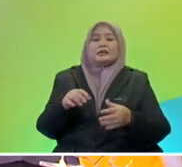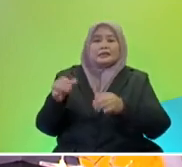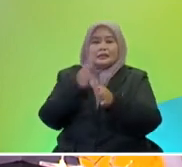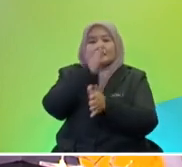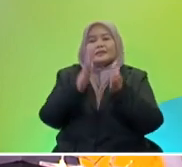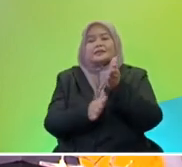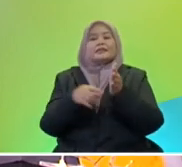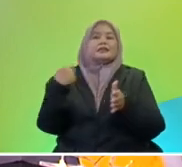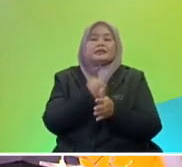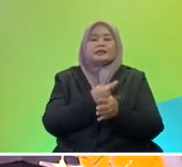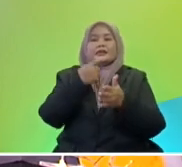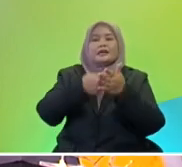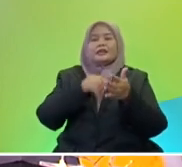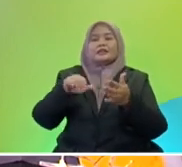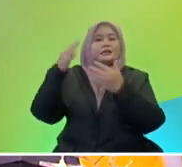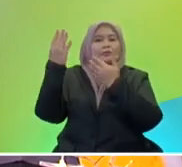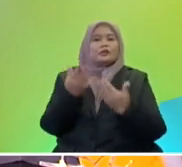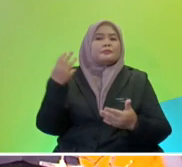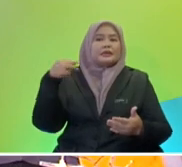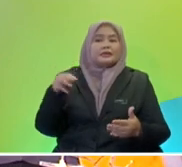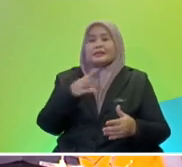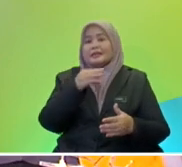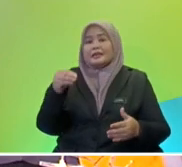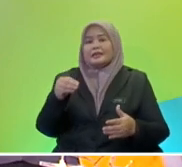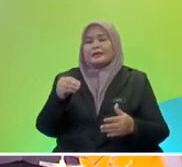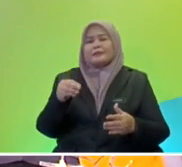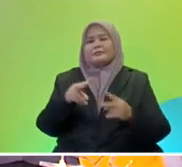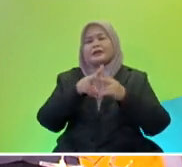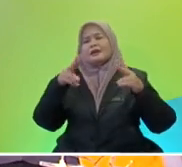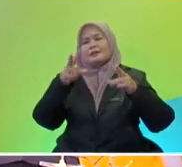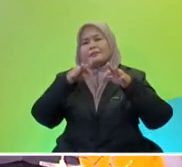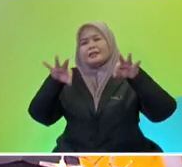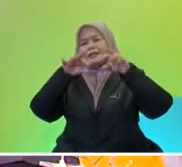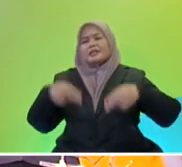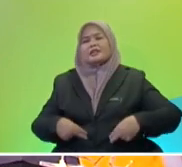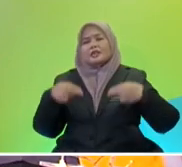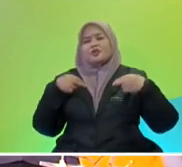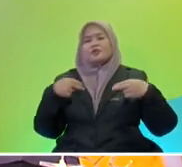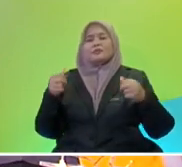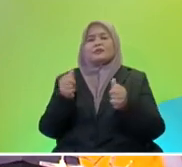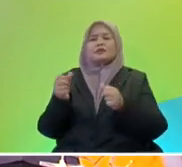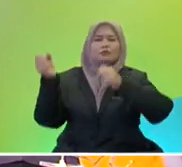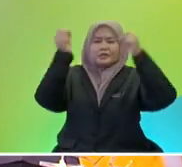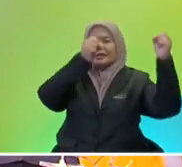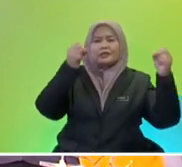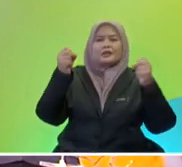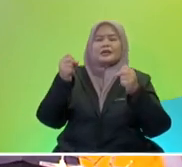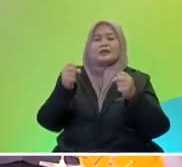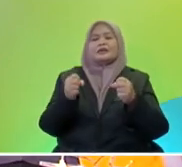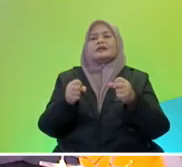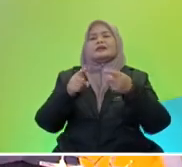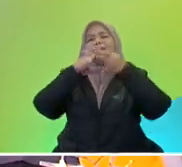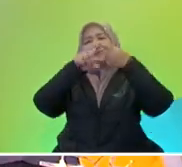kita kita hargai sambutan mereka dan yang paling penting kita Hiduplah dengan suasana yang rukun dan